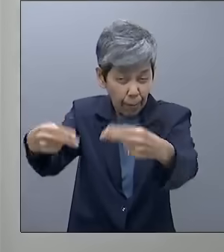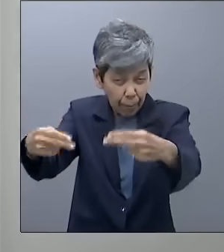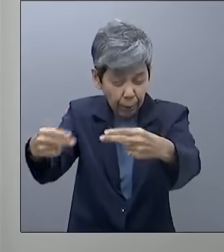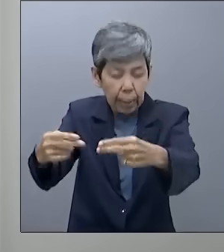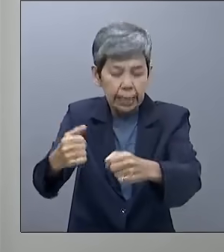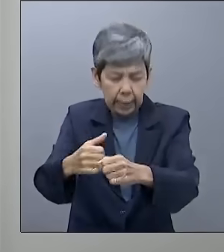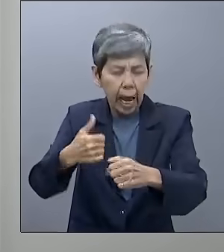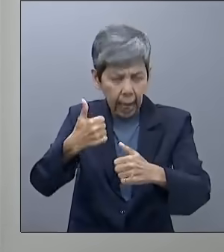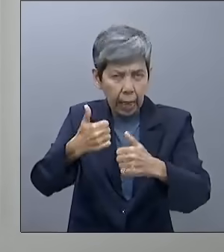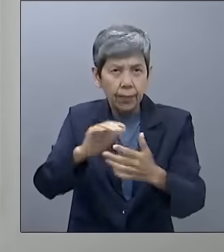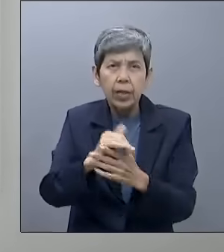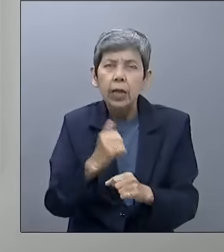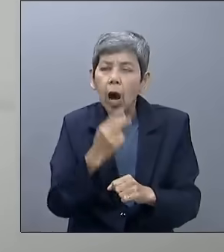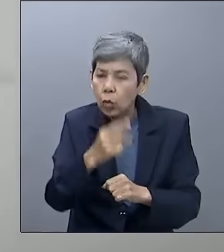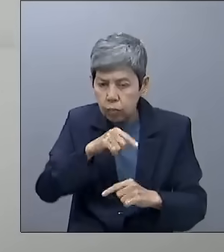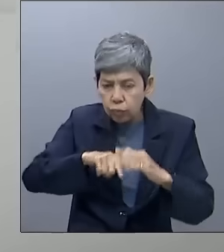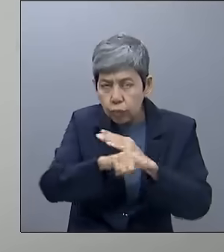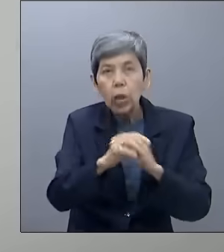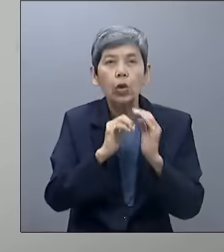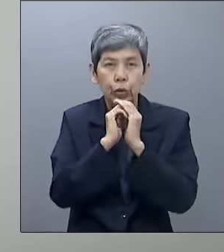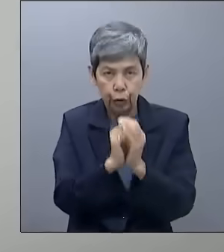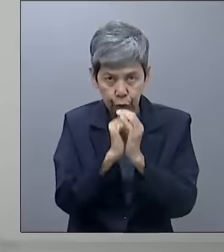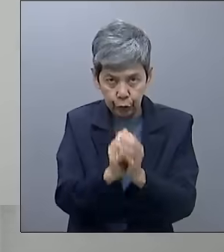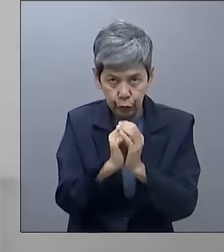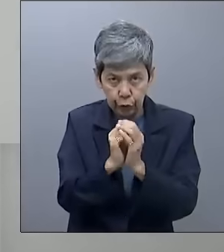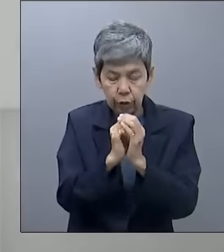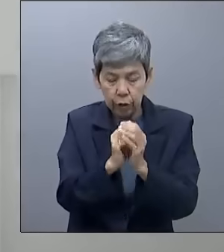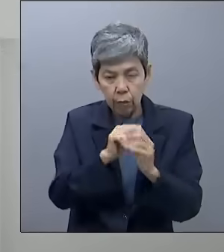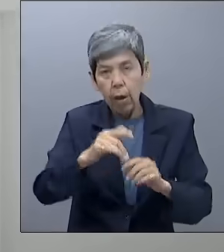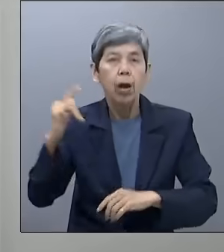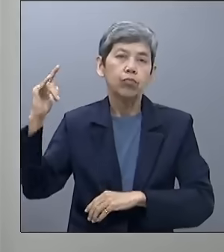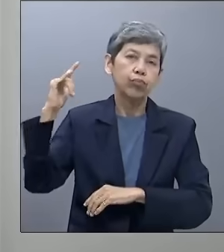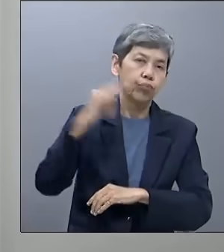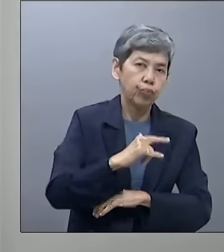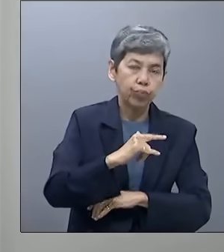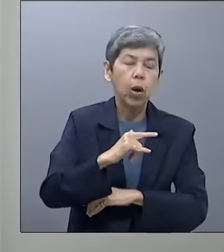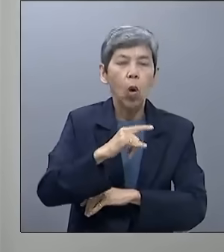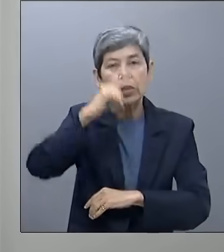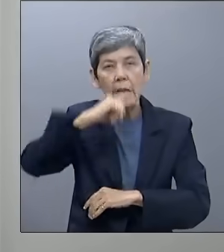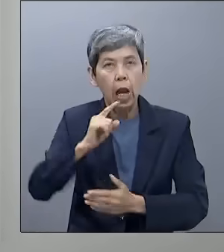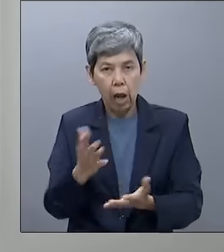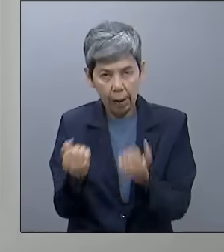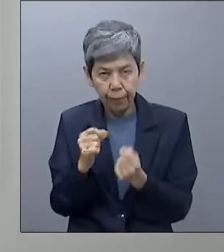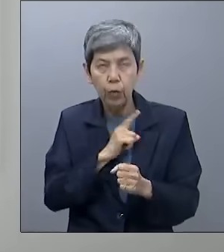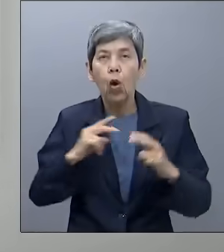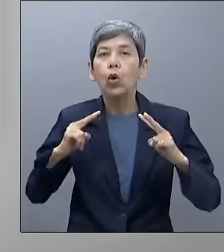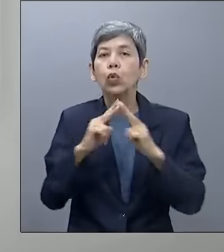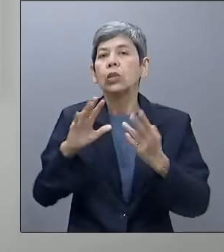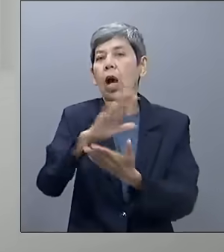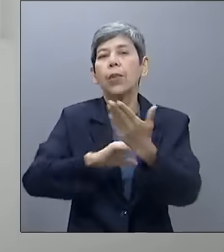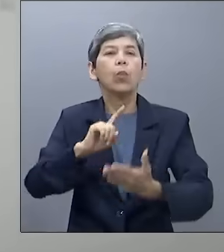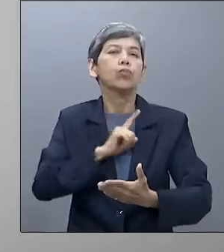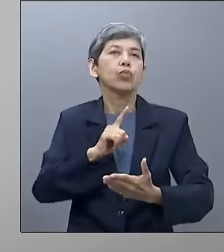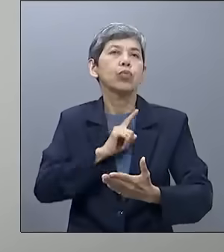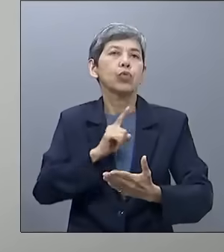สัปดาห์นี้ค่ะผ่านเข้าไปในจีนแล้วก็บินกลับมาด้วยเที่ยวบินของทางการไทยตามที่กระทรวงการต่างประเทศได้